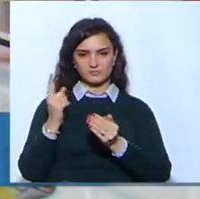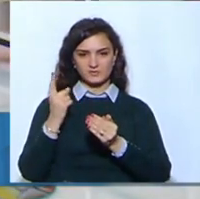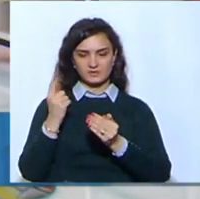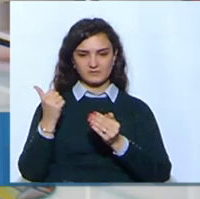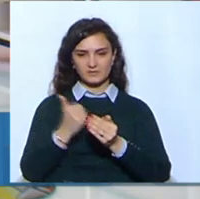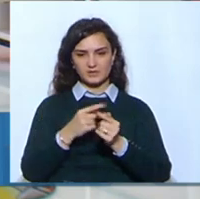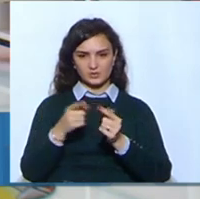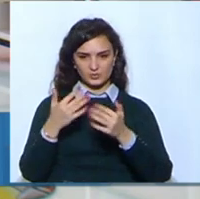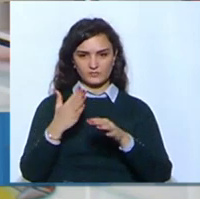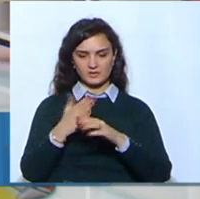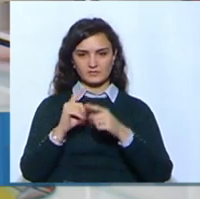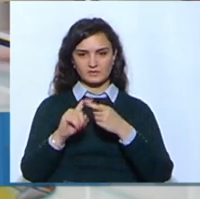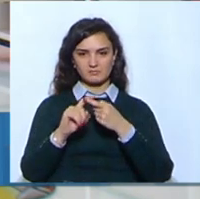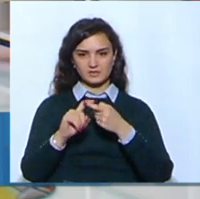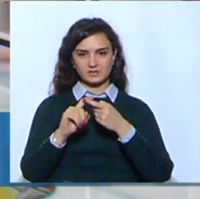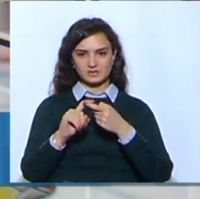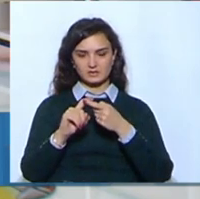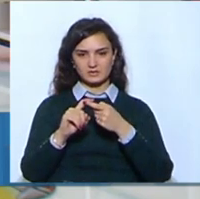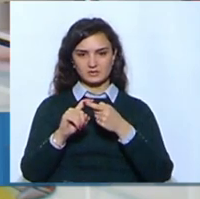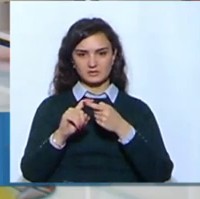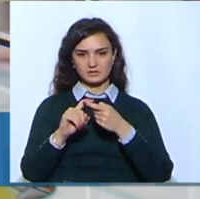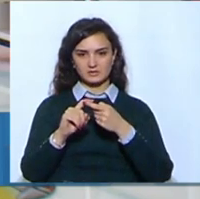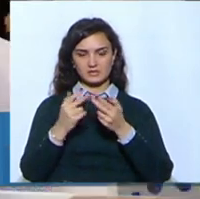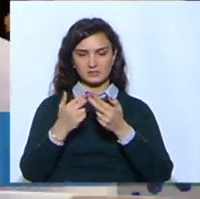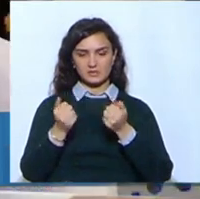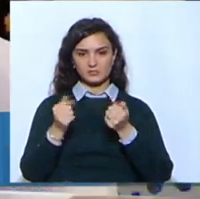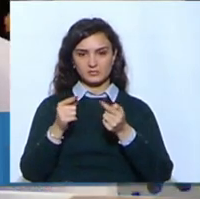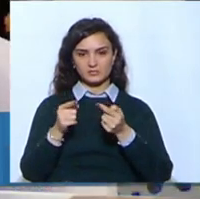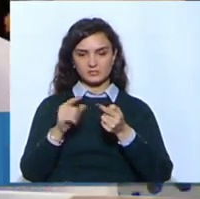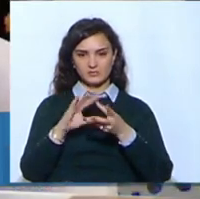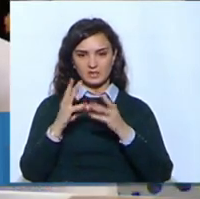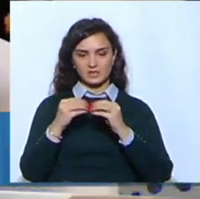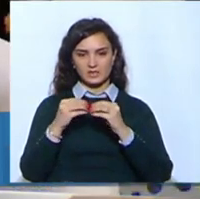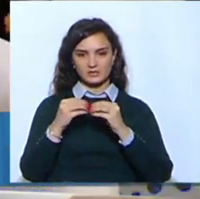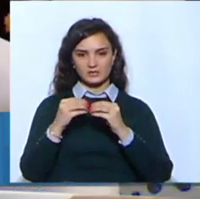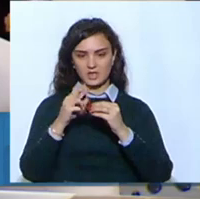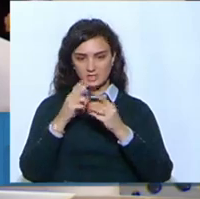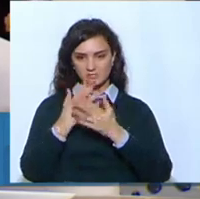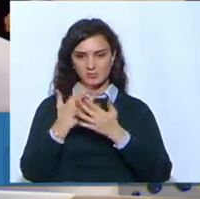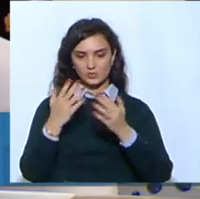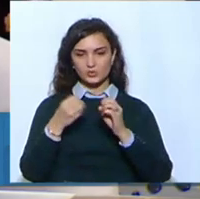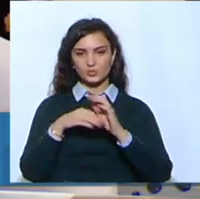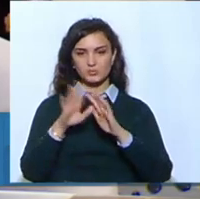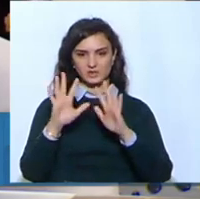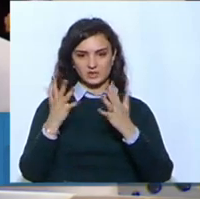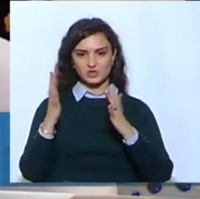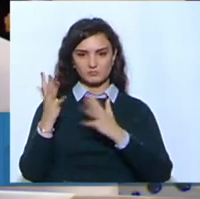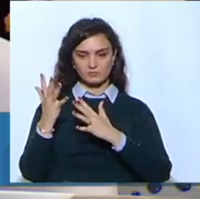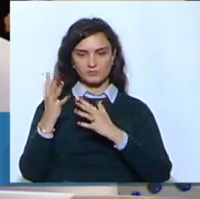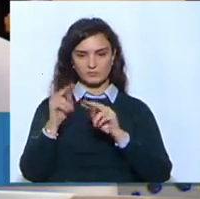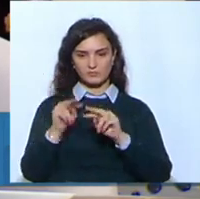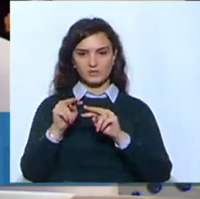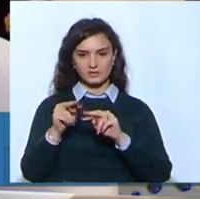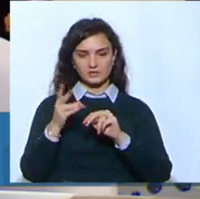პირველივე კვირაში უკვე აქვს ინფექცია. პირველივე კვირაში უკვე აქვს ინფექცია. რა თქმა უნდა, მაქსიმალურად ესე იგი ანტიბიოტიკით უმეტესი შემთხვევა